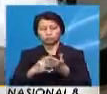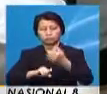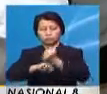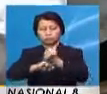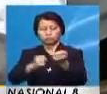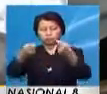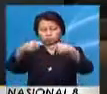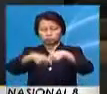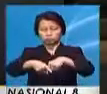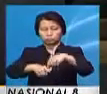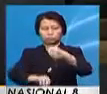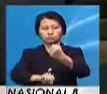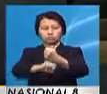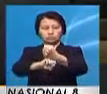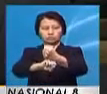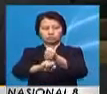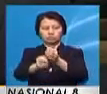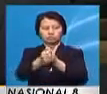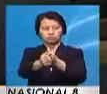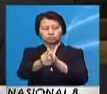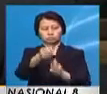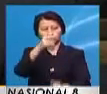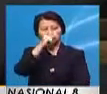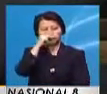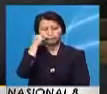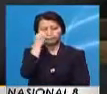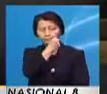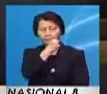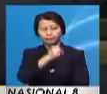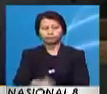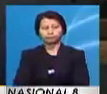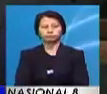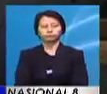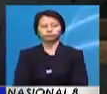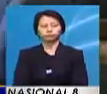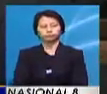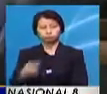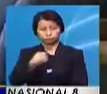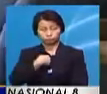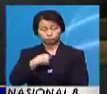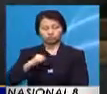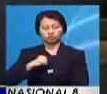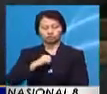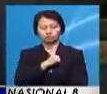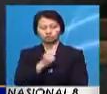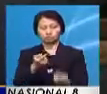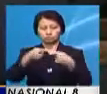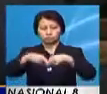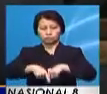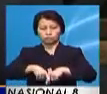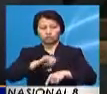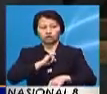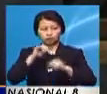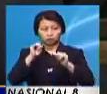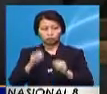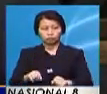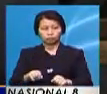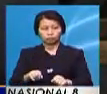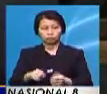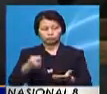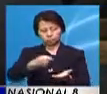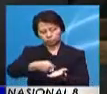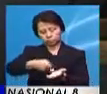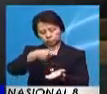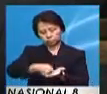menyokong kepemimpinan Datuk Seri Najib. Tak sibuk sangat. Saya sebagai ahli UMNO, saya boleh sign, boleh tanda